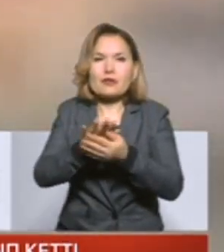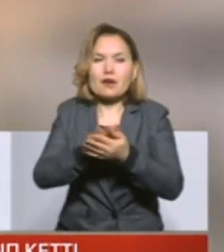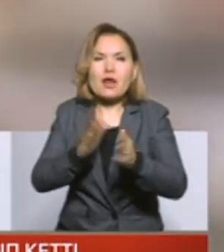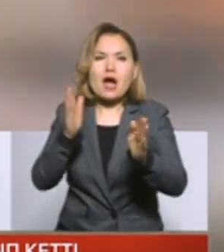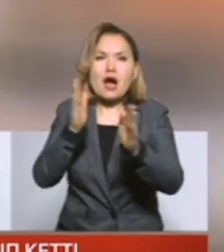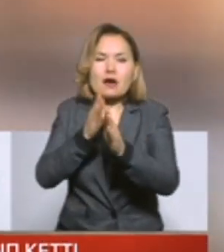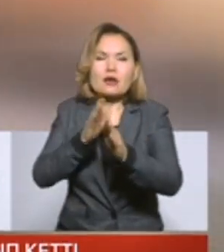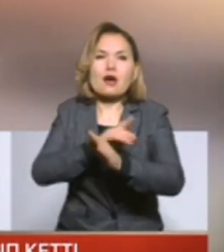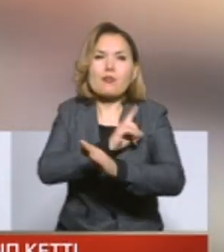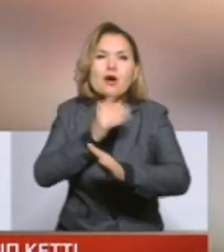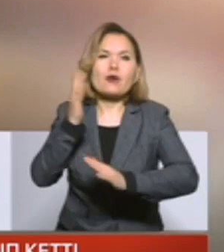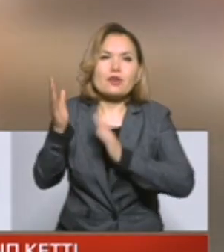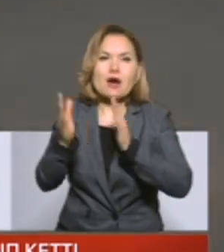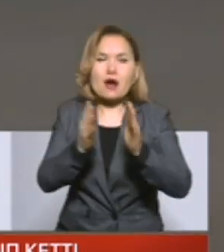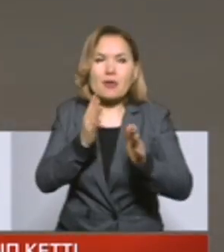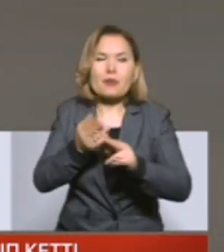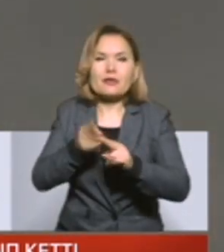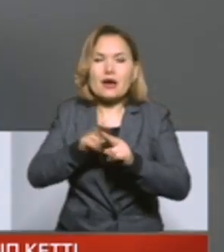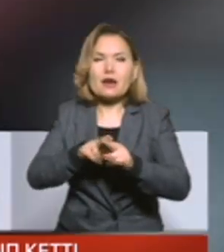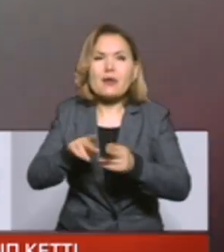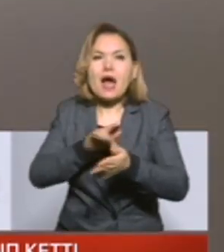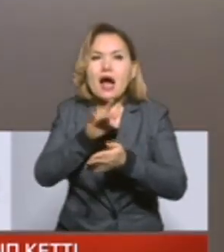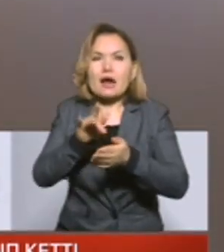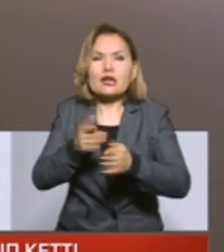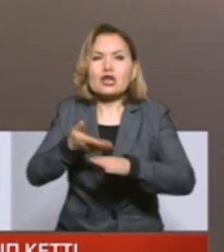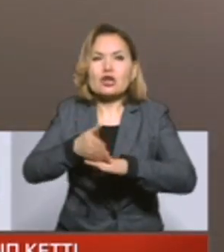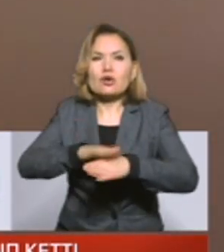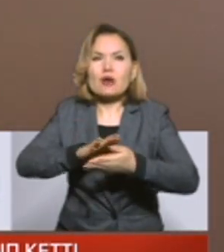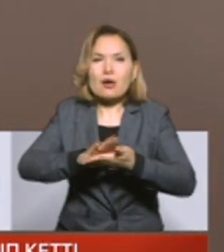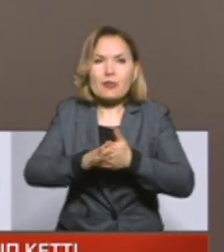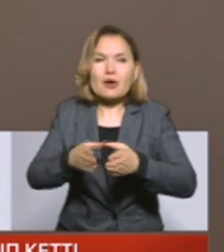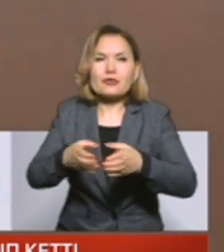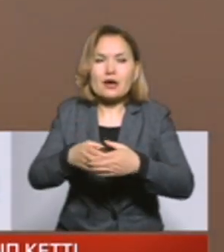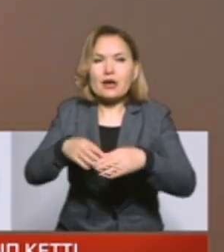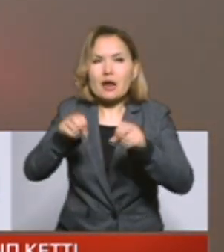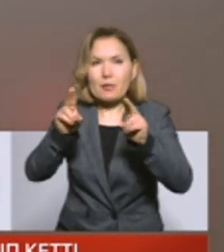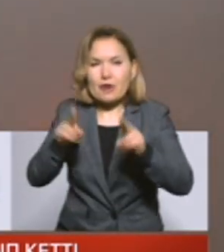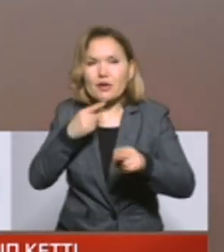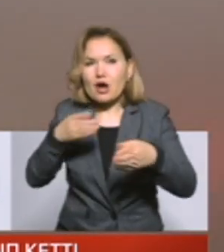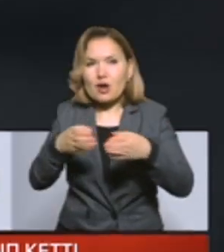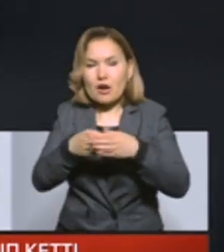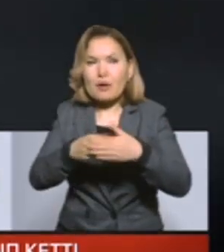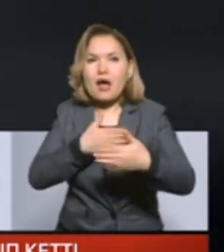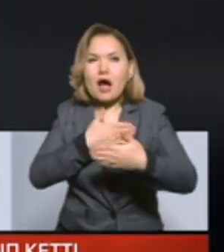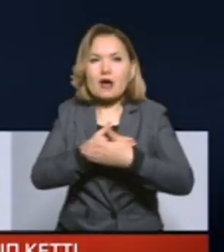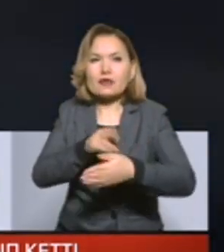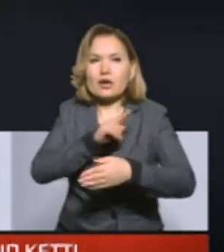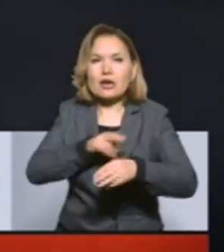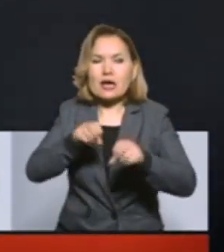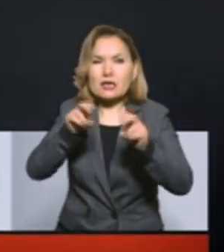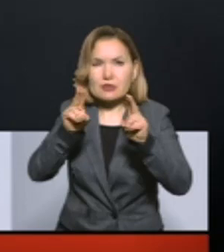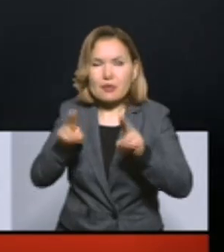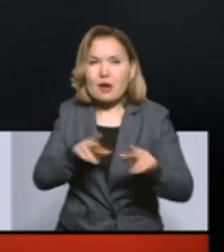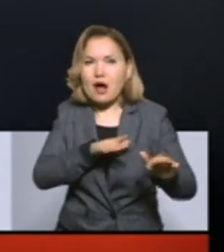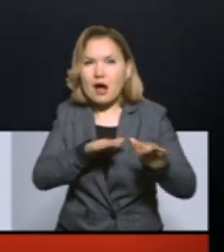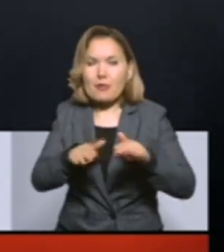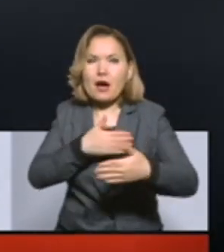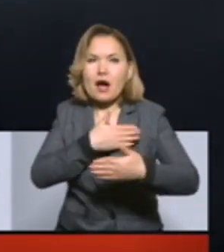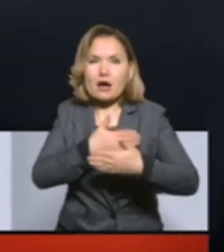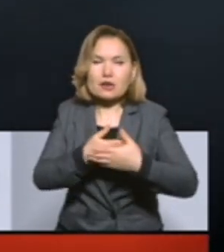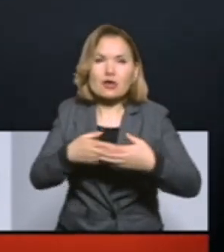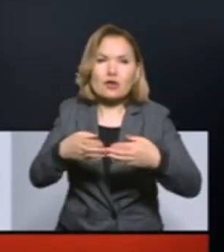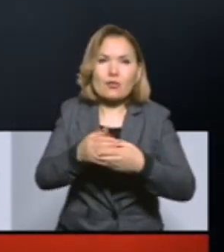райының қолайсығына байланысты қаланың төтенше жағдайлар департаменті мен азаматтық күшті құрылымдар жұмылдырылып, арнайы әрекет ету тобы